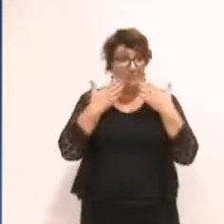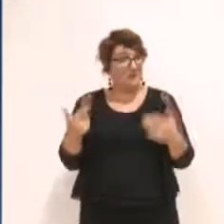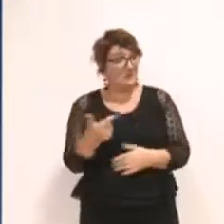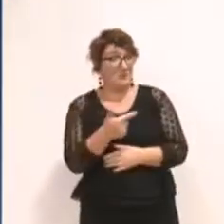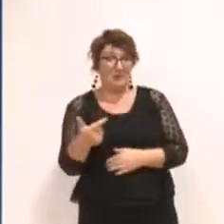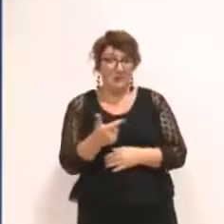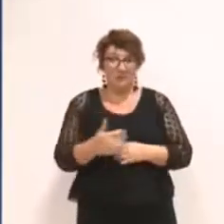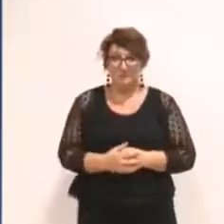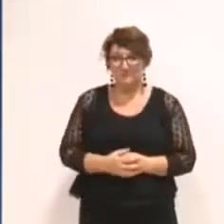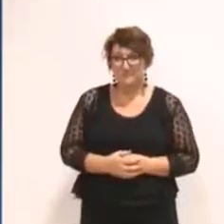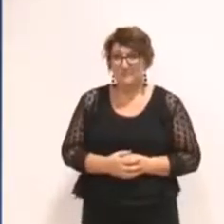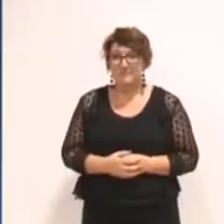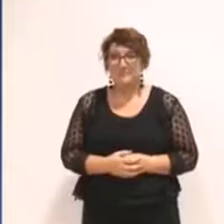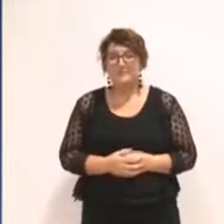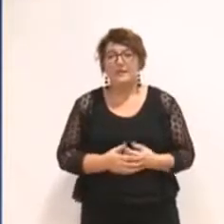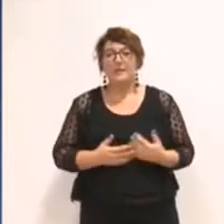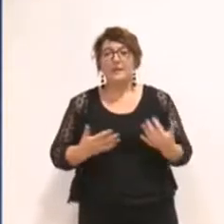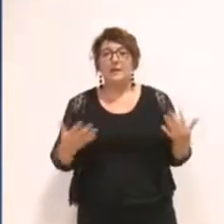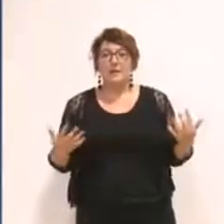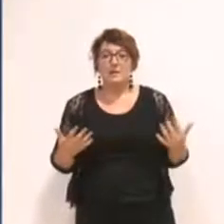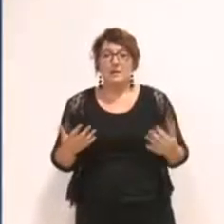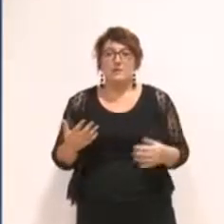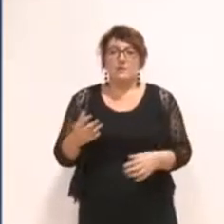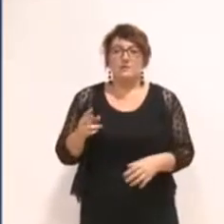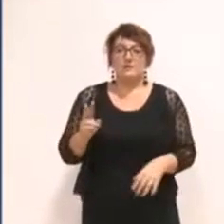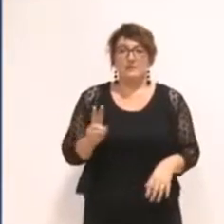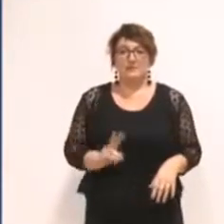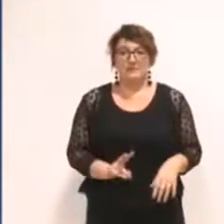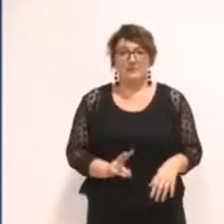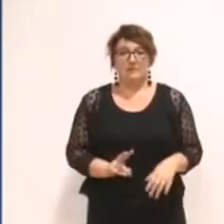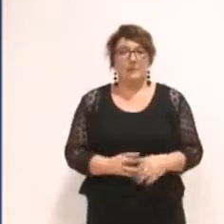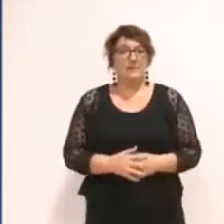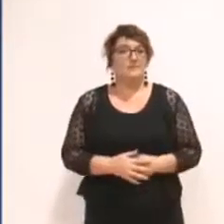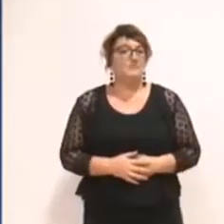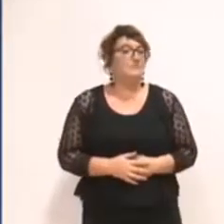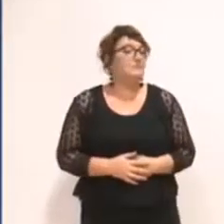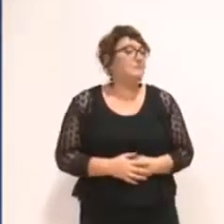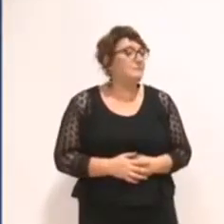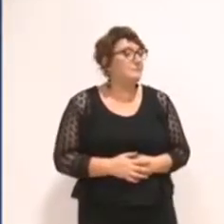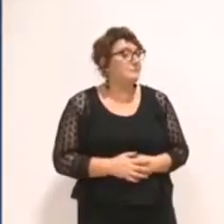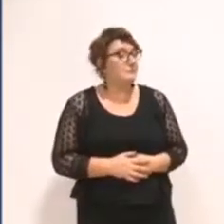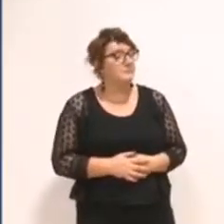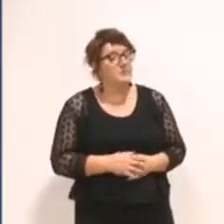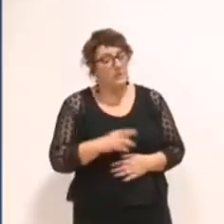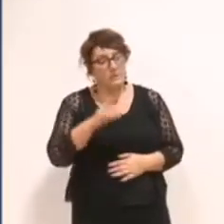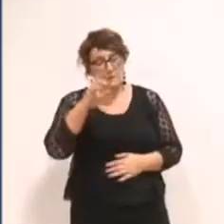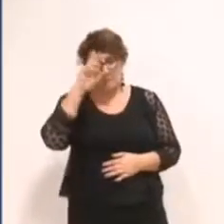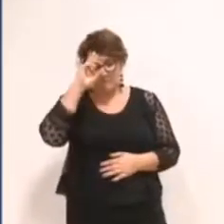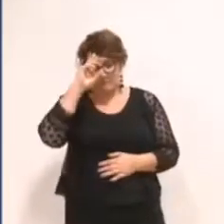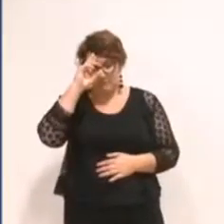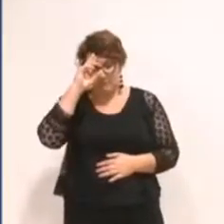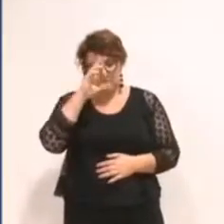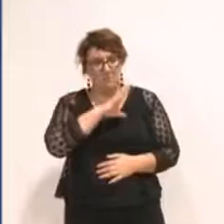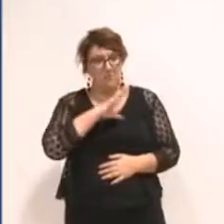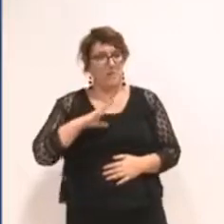Alors, c'est vrai que vous avez eu raison, et je comprends la stratégie de Madame